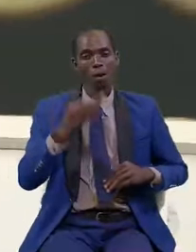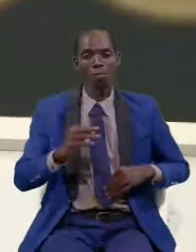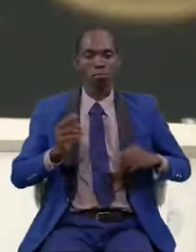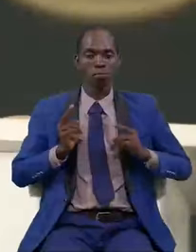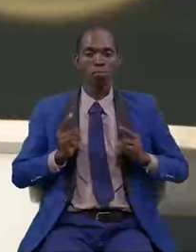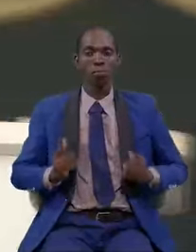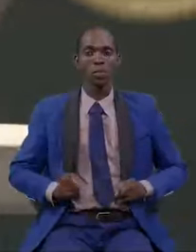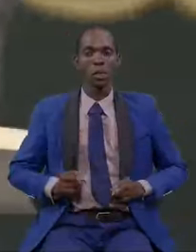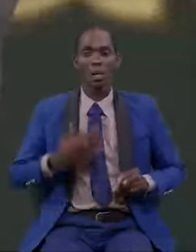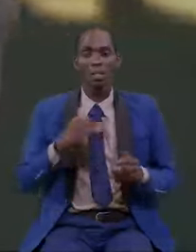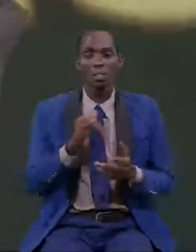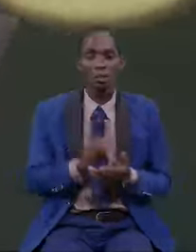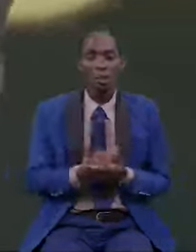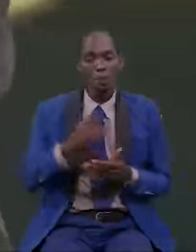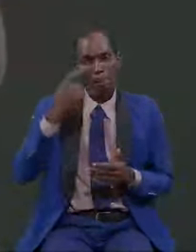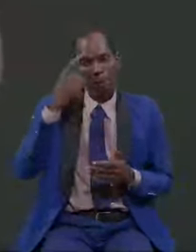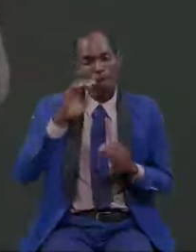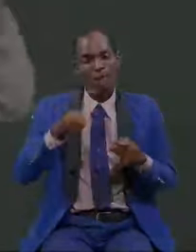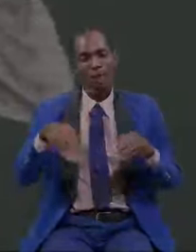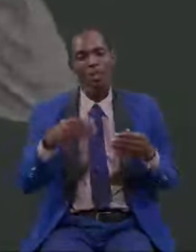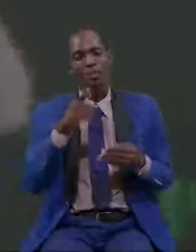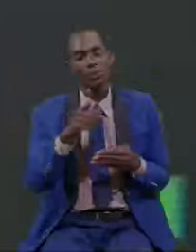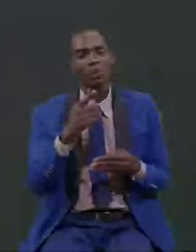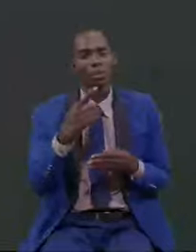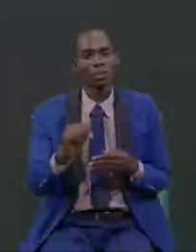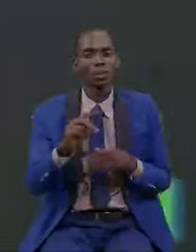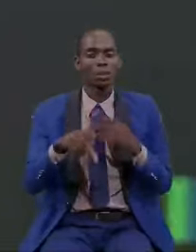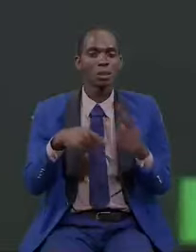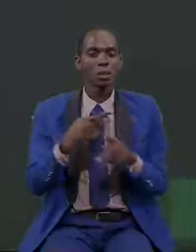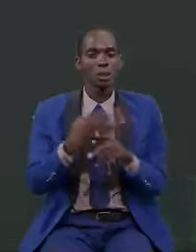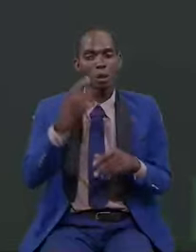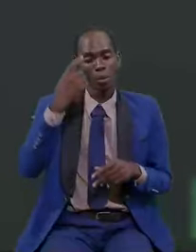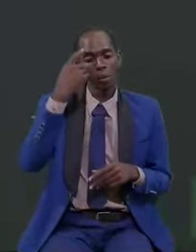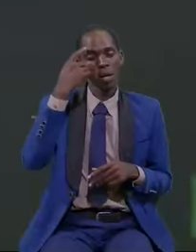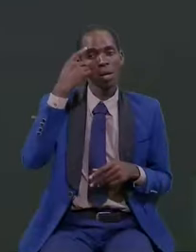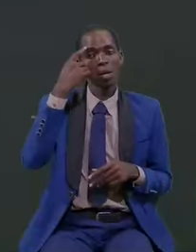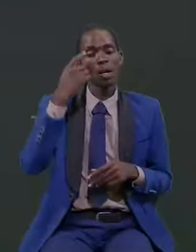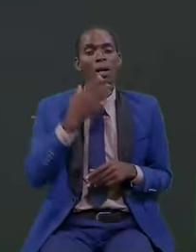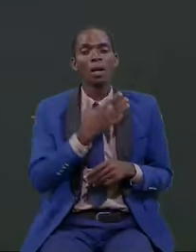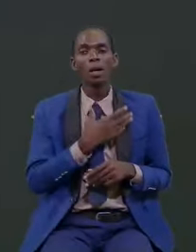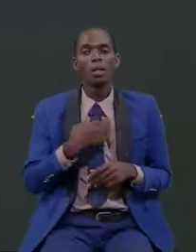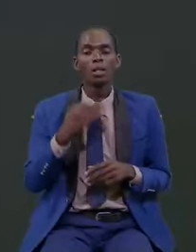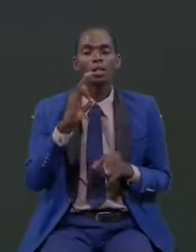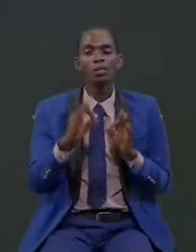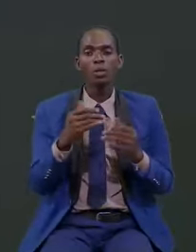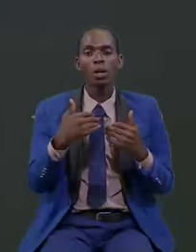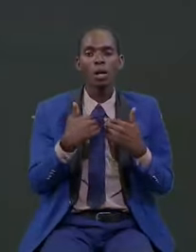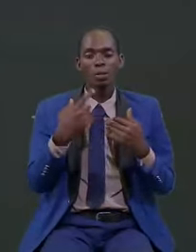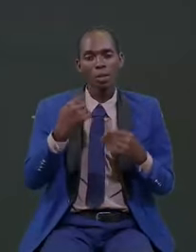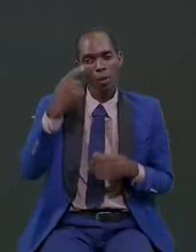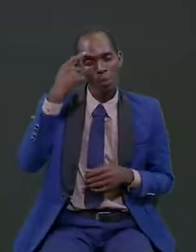de l'humanité et ces sentiments leur donnent un état d'esprit. Et si vous avez vous avez